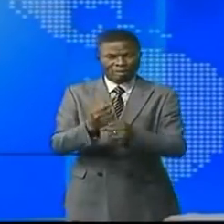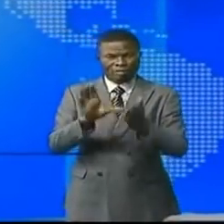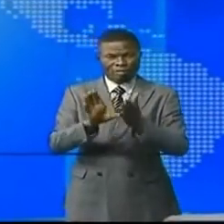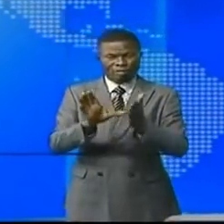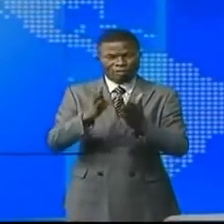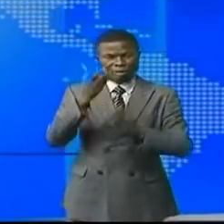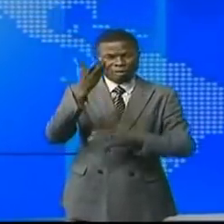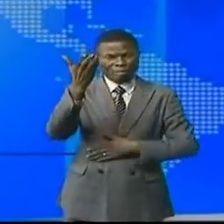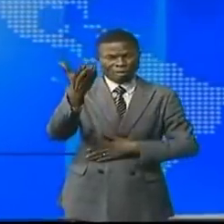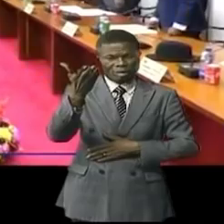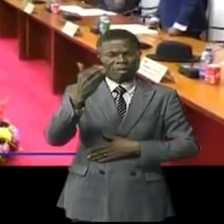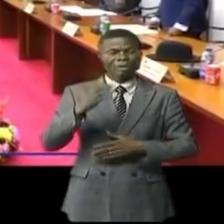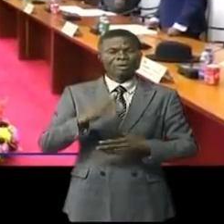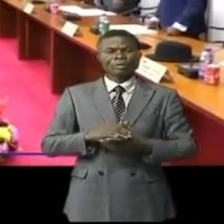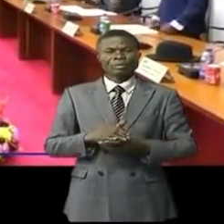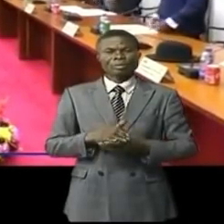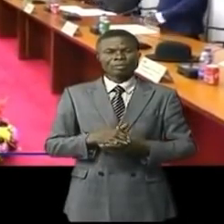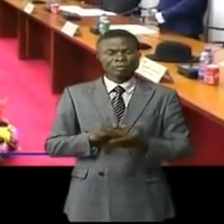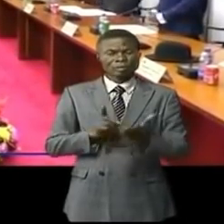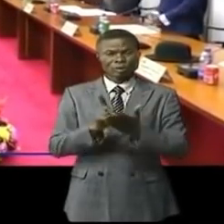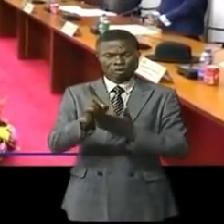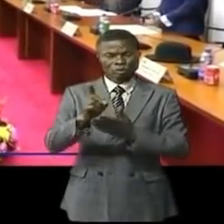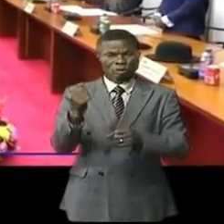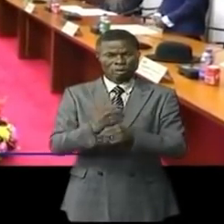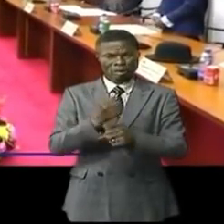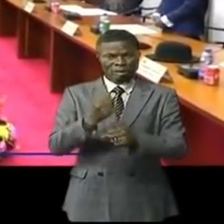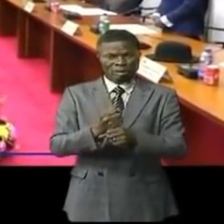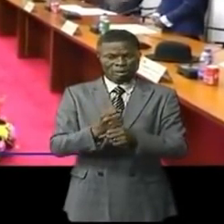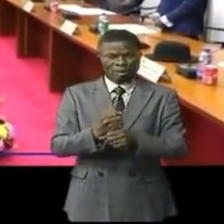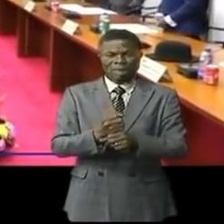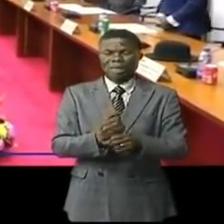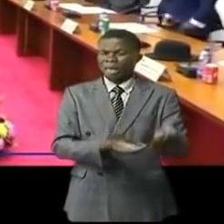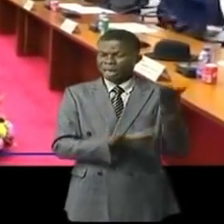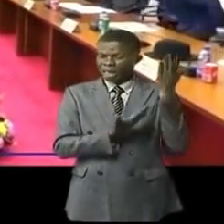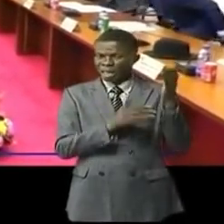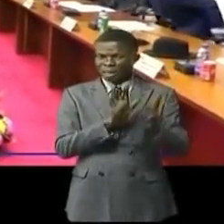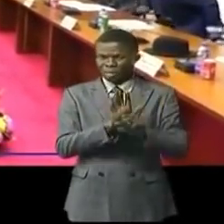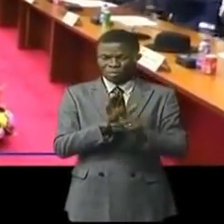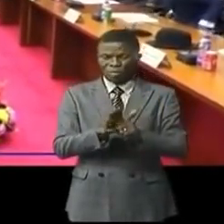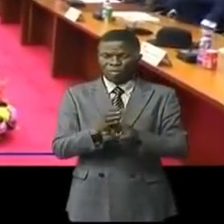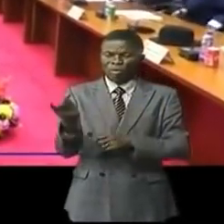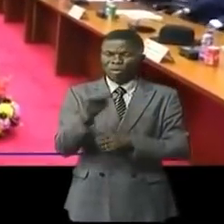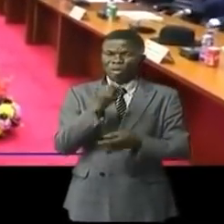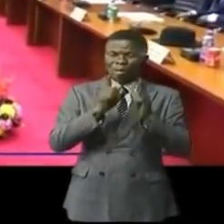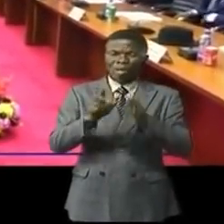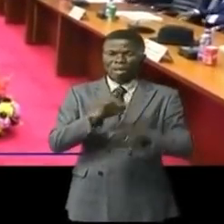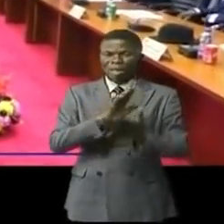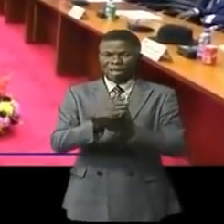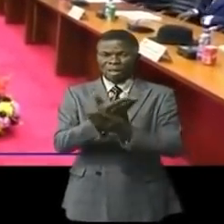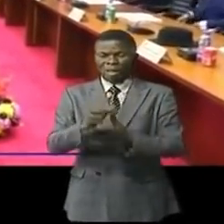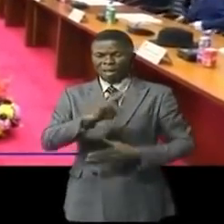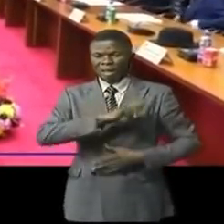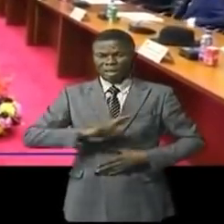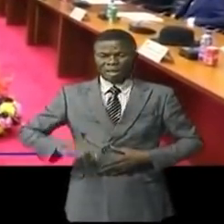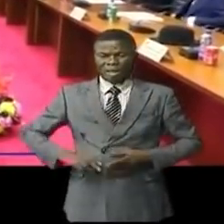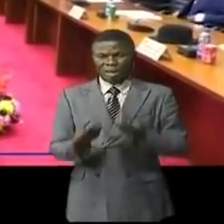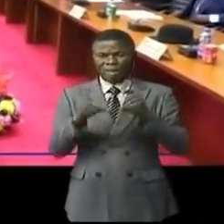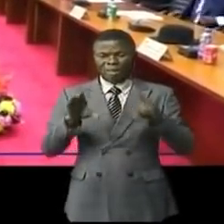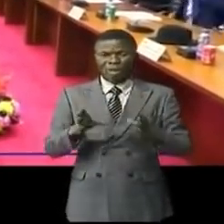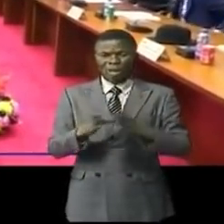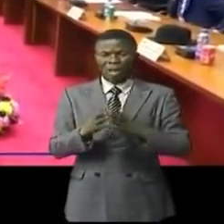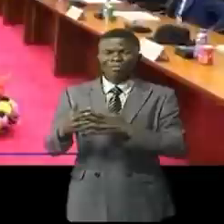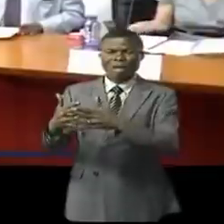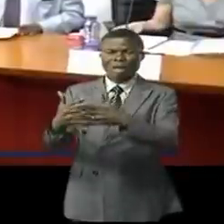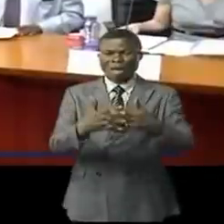Mubenga pour le reportage. Le droit du travail, aspect important dans les partenariats entre la République démocratique du Congo et les États-Unis